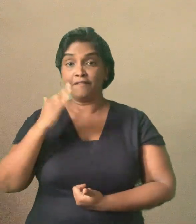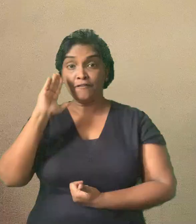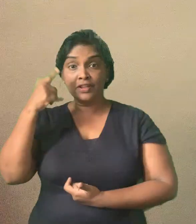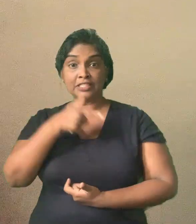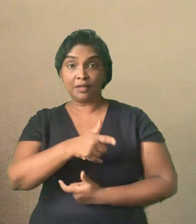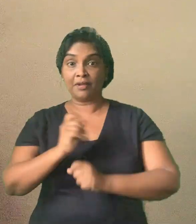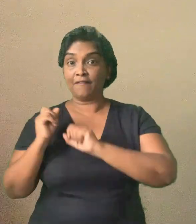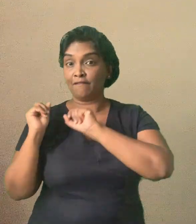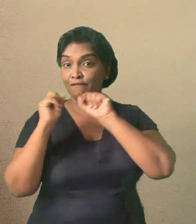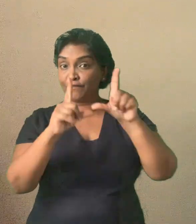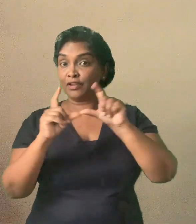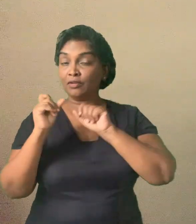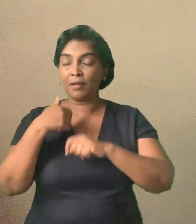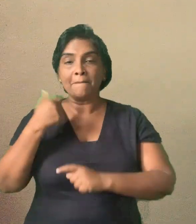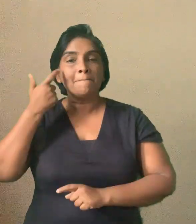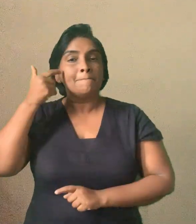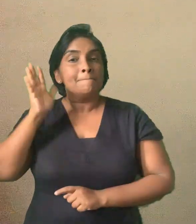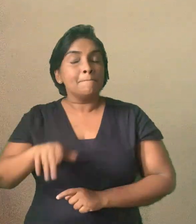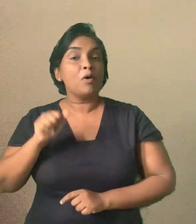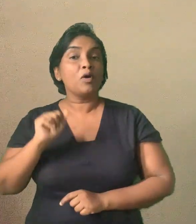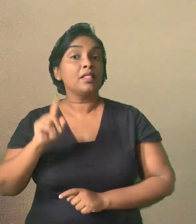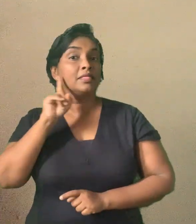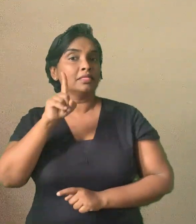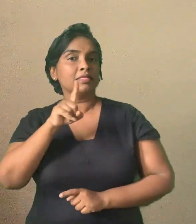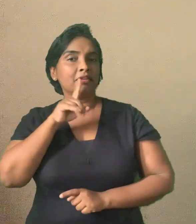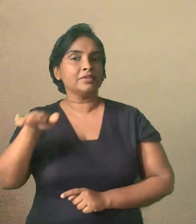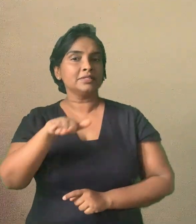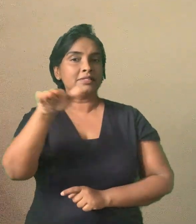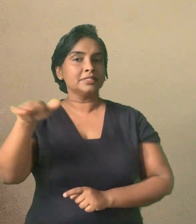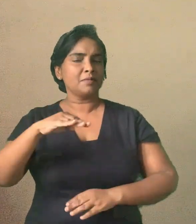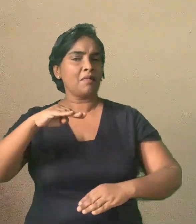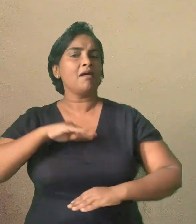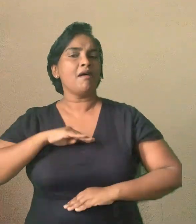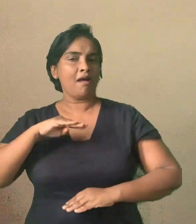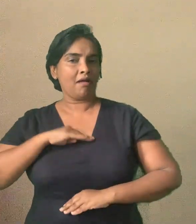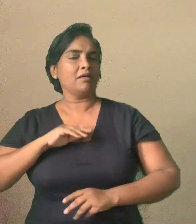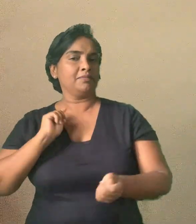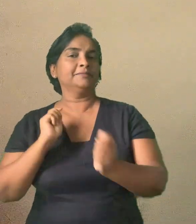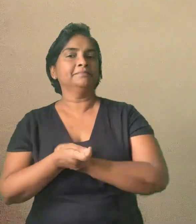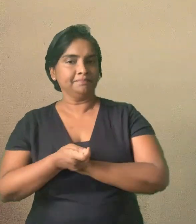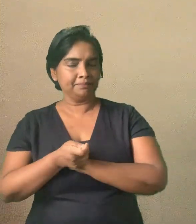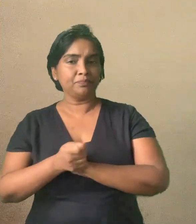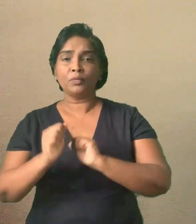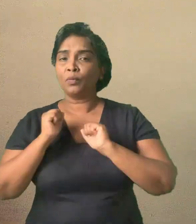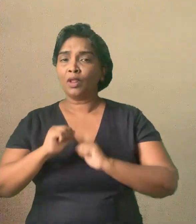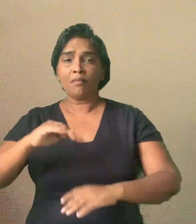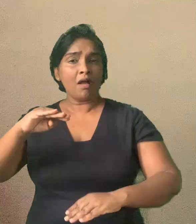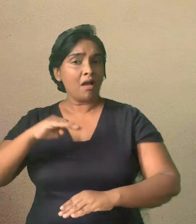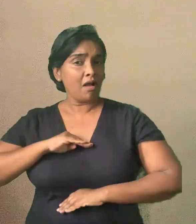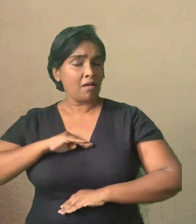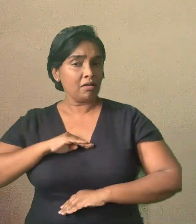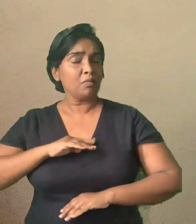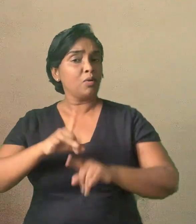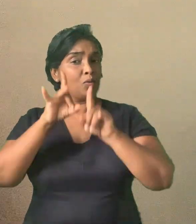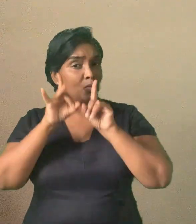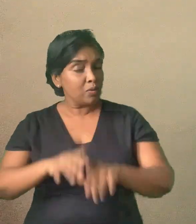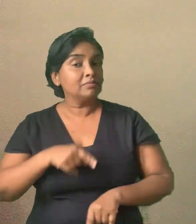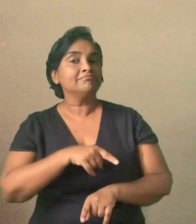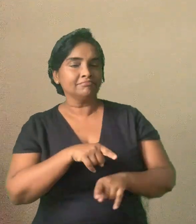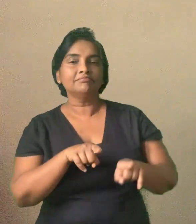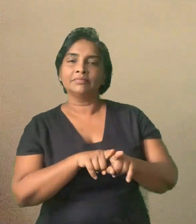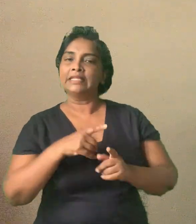මේ වීඩියෝස් වලින් අපි බලාපොරොත්තු වෙන්නේ මිහිරි ප්‍රජාවගේ ආකල්ප වෙනස් කරගන්න. මොකද මේ ආකල්ප හරහා